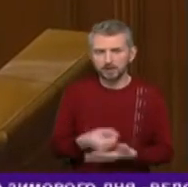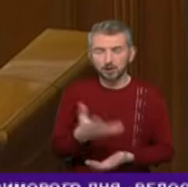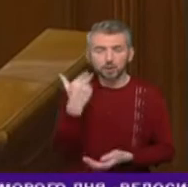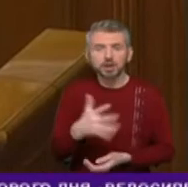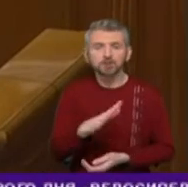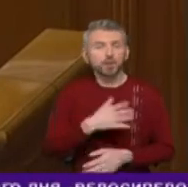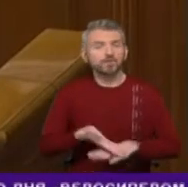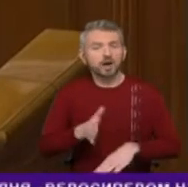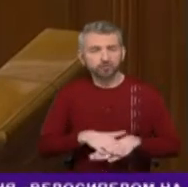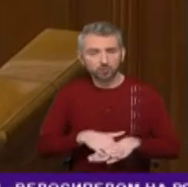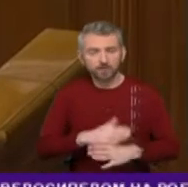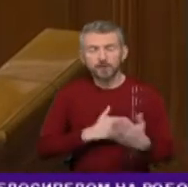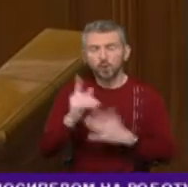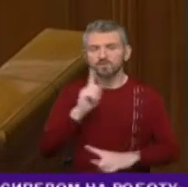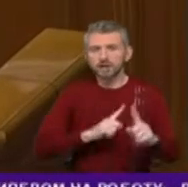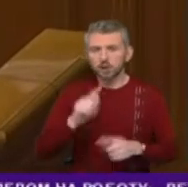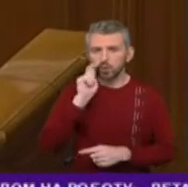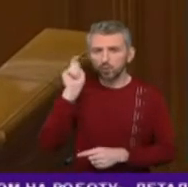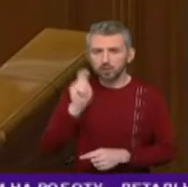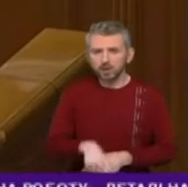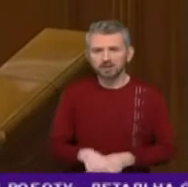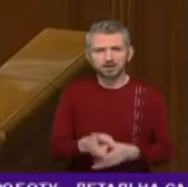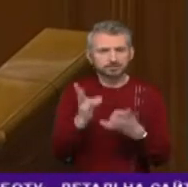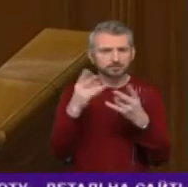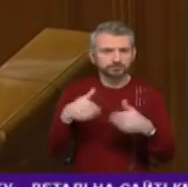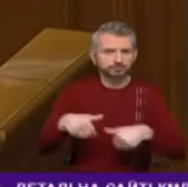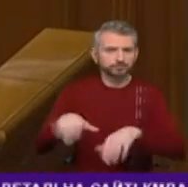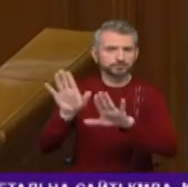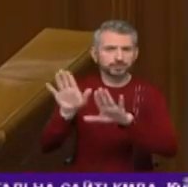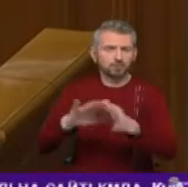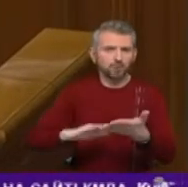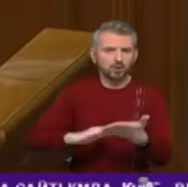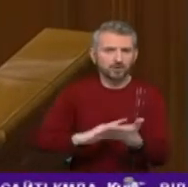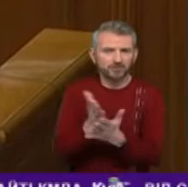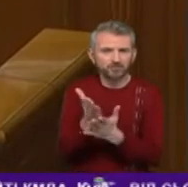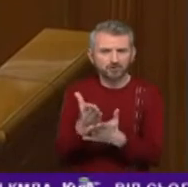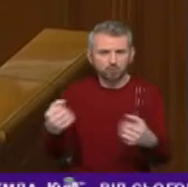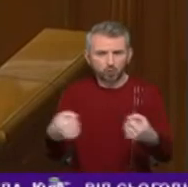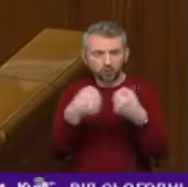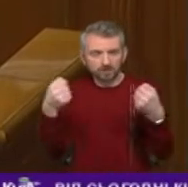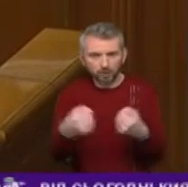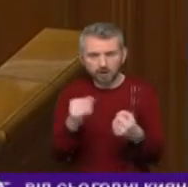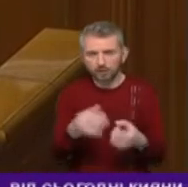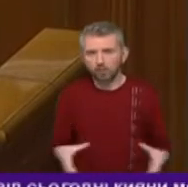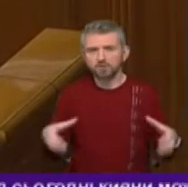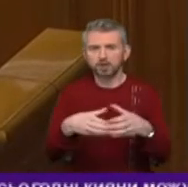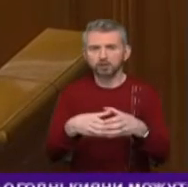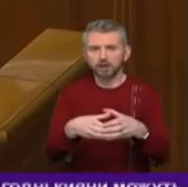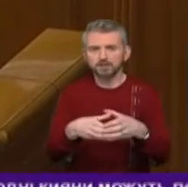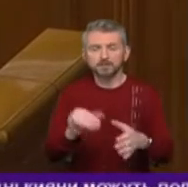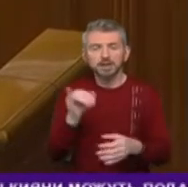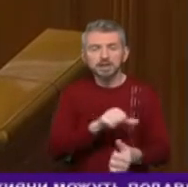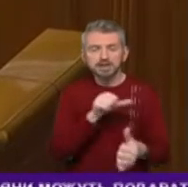було важко, Верховна Рада України відкидала політичні протистояння і об'єднувалася. І